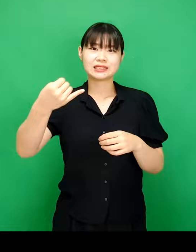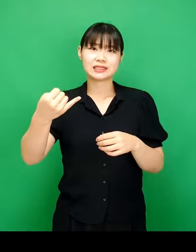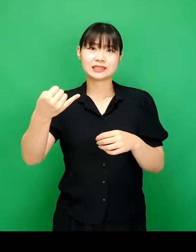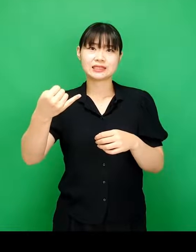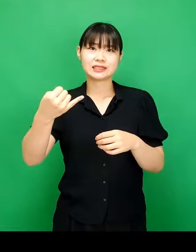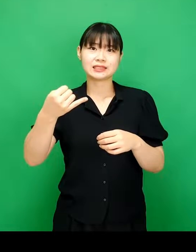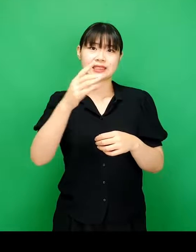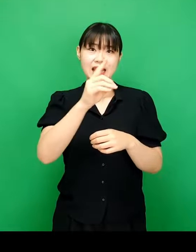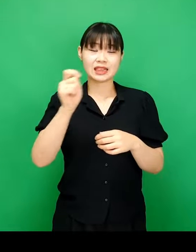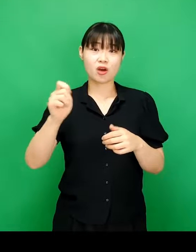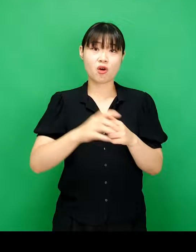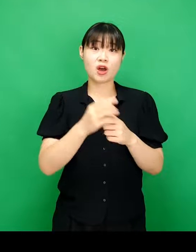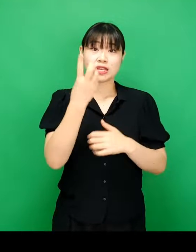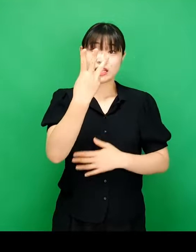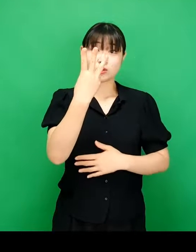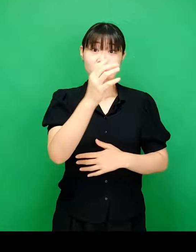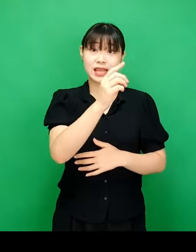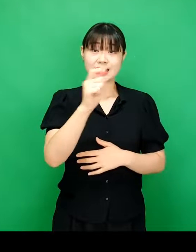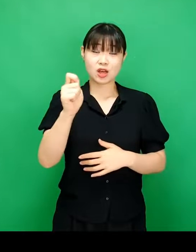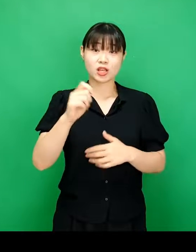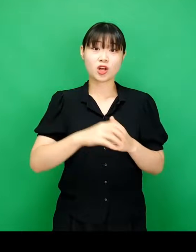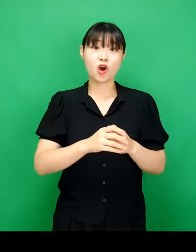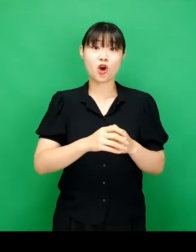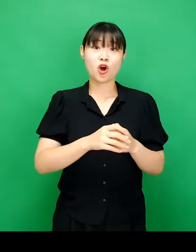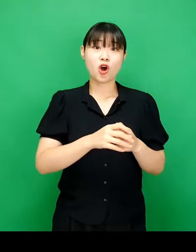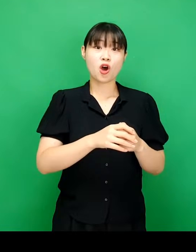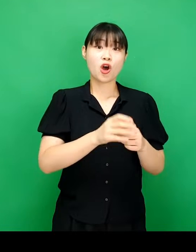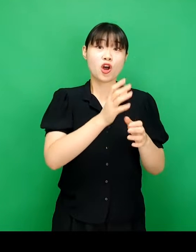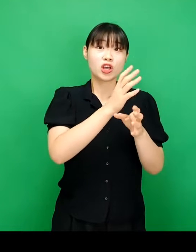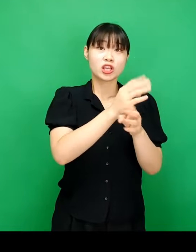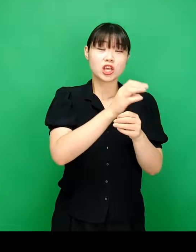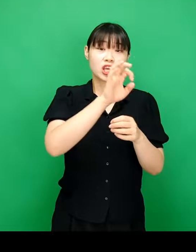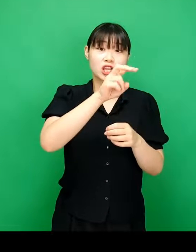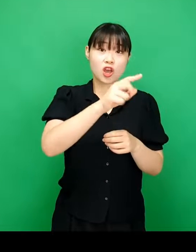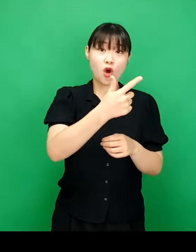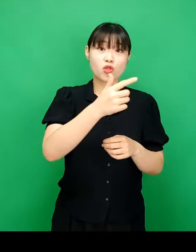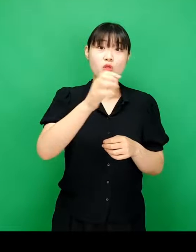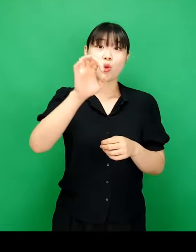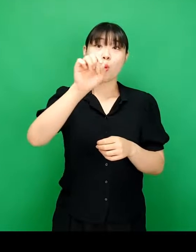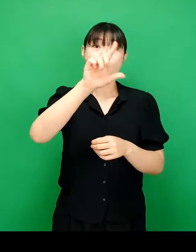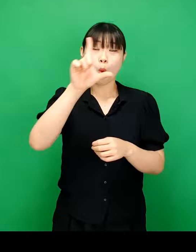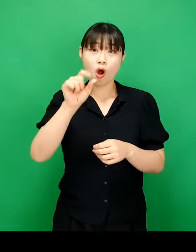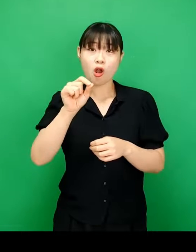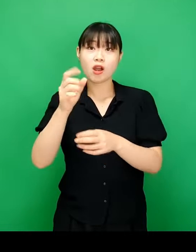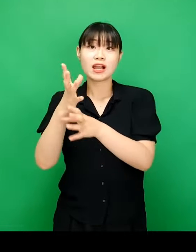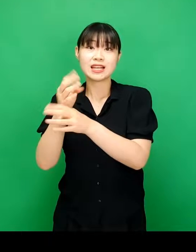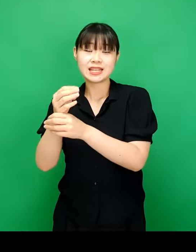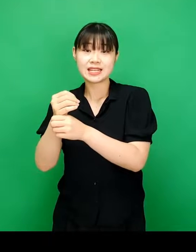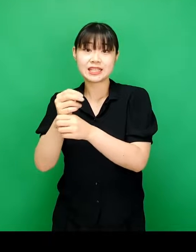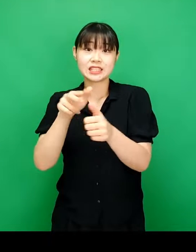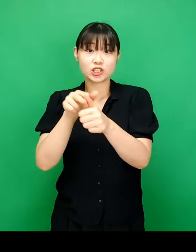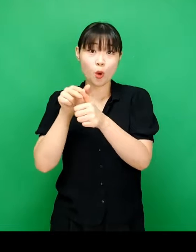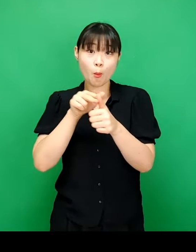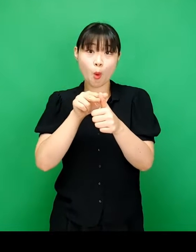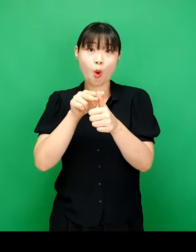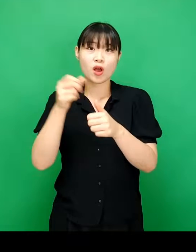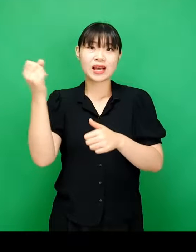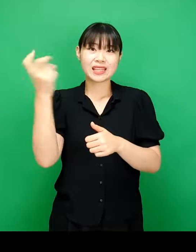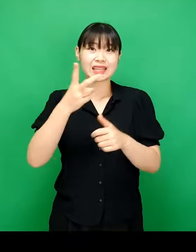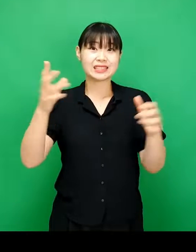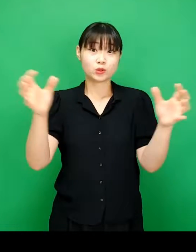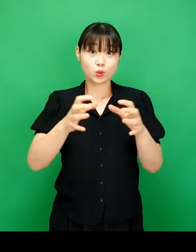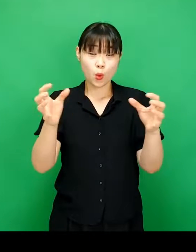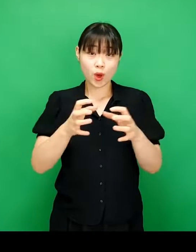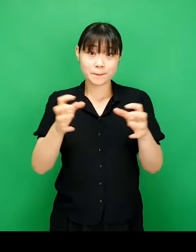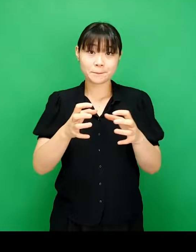형식인 데이터입니다. 우선 세 종류의 데이터에서 연, 월, 일 정보를 추출한 다음에 이